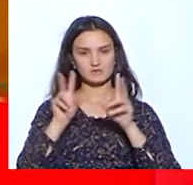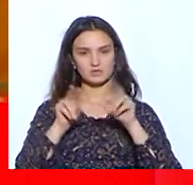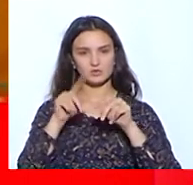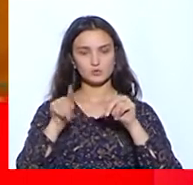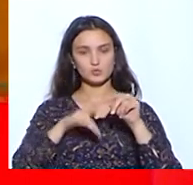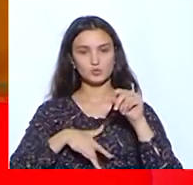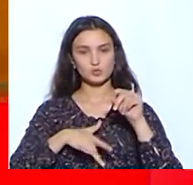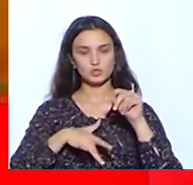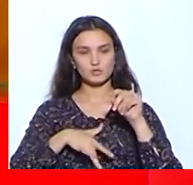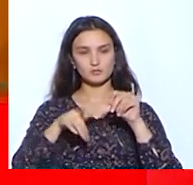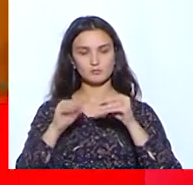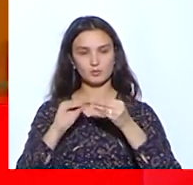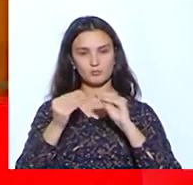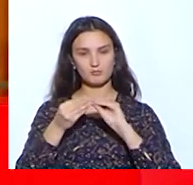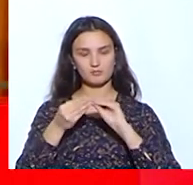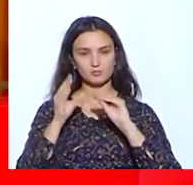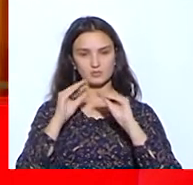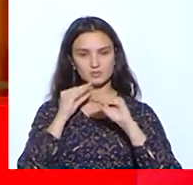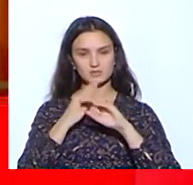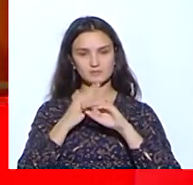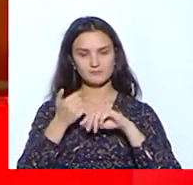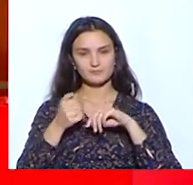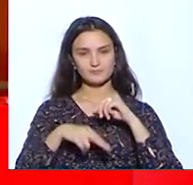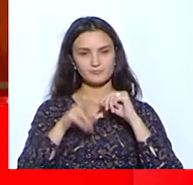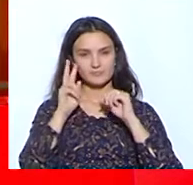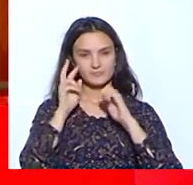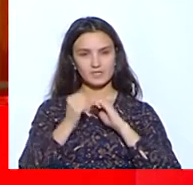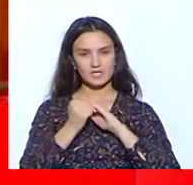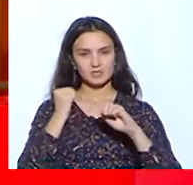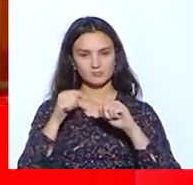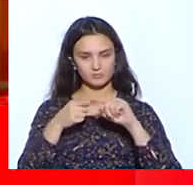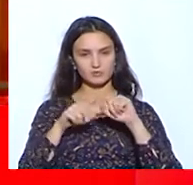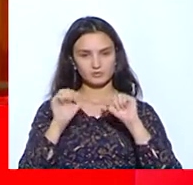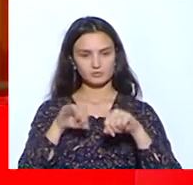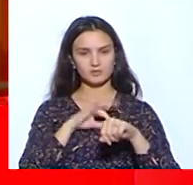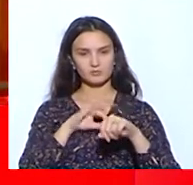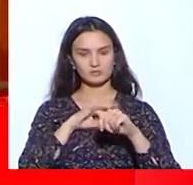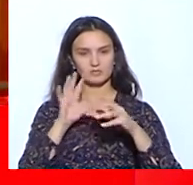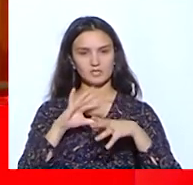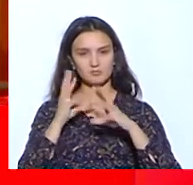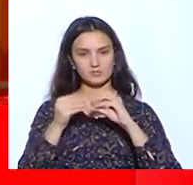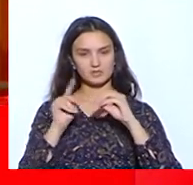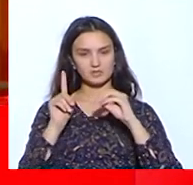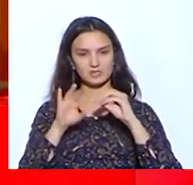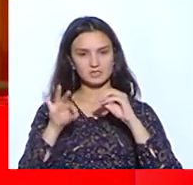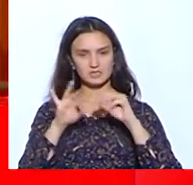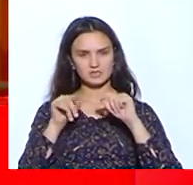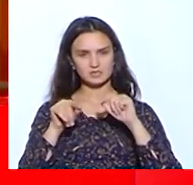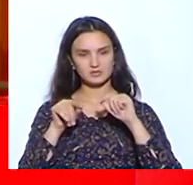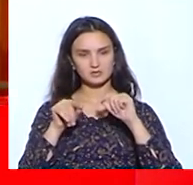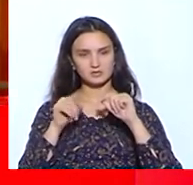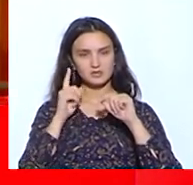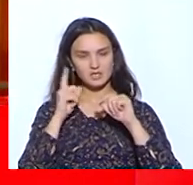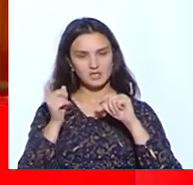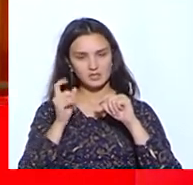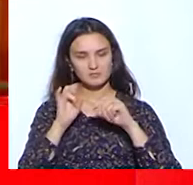რომ კუჭნაწლავის ტრაქტის ისეთი პრობლემის დროს, როგორიც არის ყაბზობა, შეუძლია გამოიყენოს ყველაფერი, რასაც კურს მოკრავს